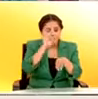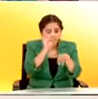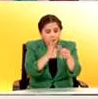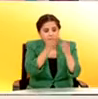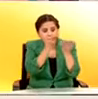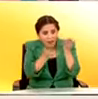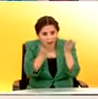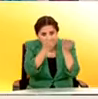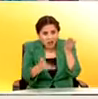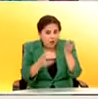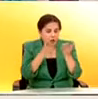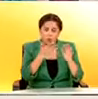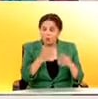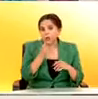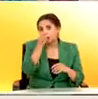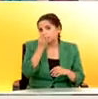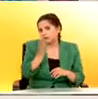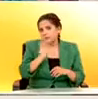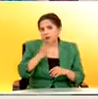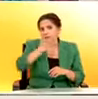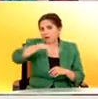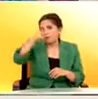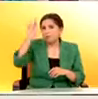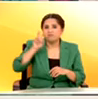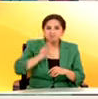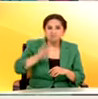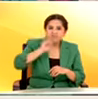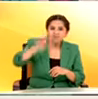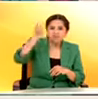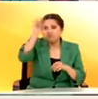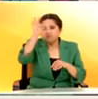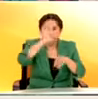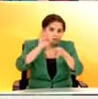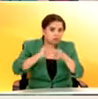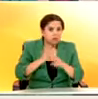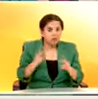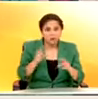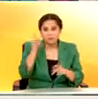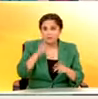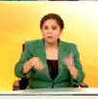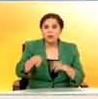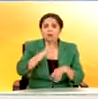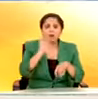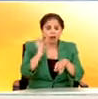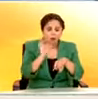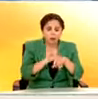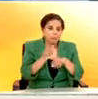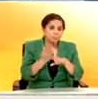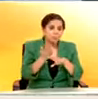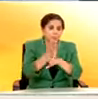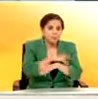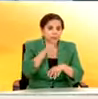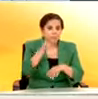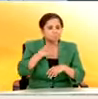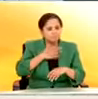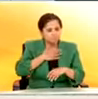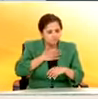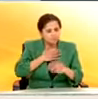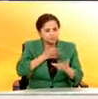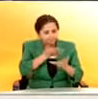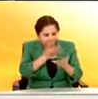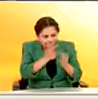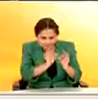भी बहुत जोखिम भरा होता है। इसलिए यहाँ के लोग मधुमक्खियों से पहले सौम्यता से बात करते